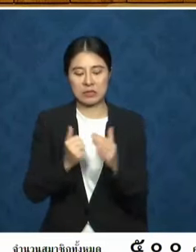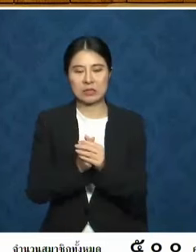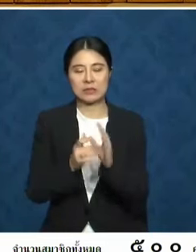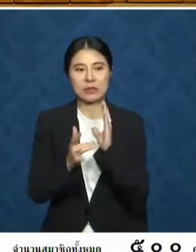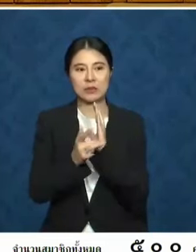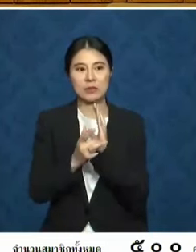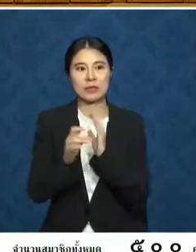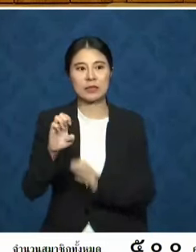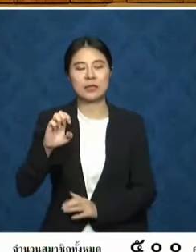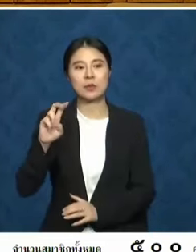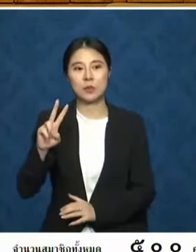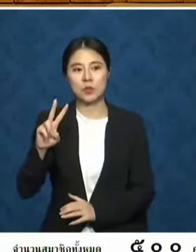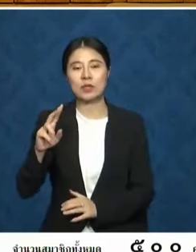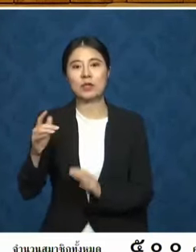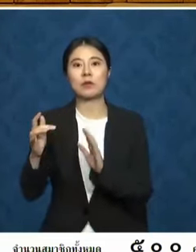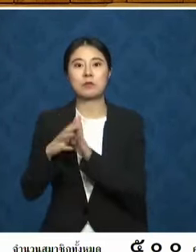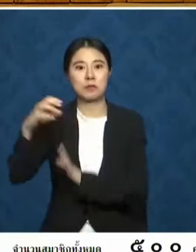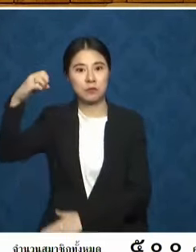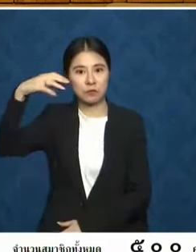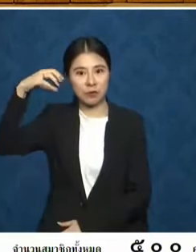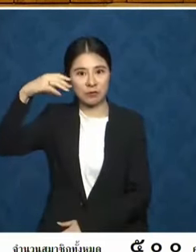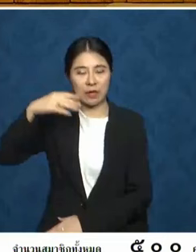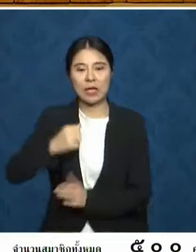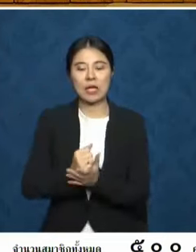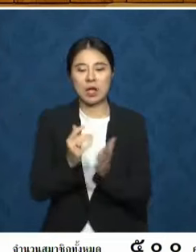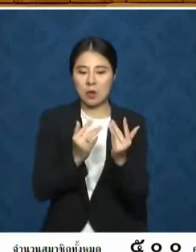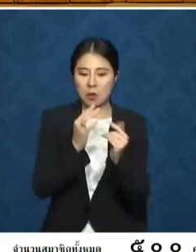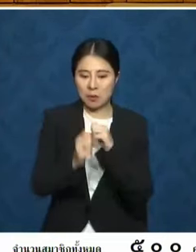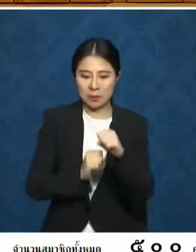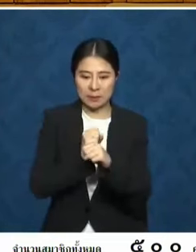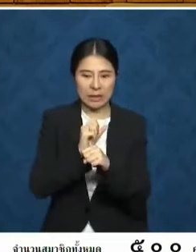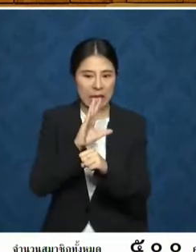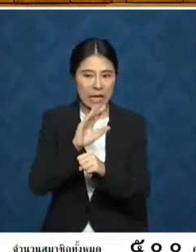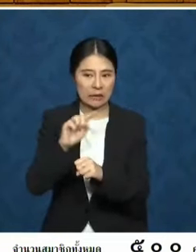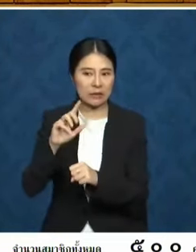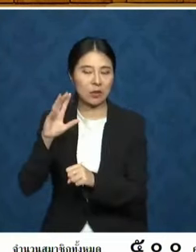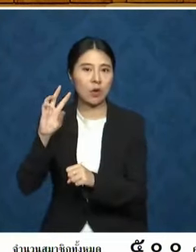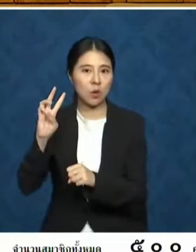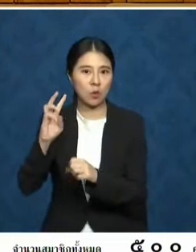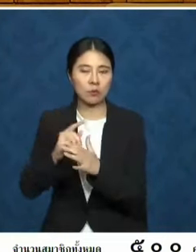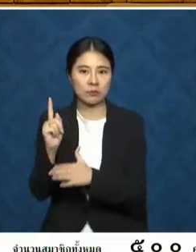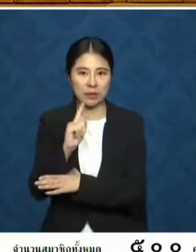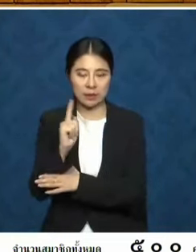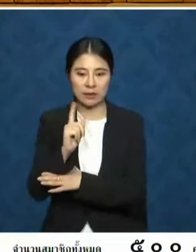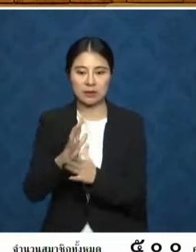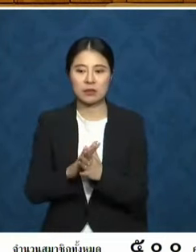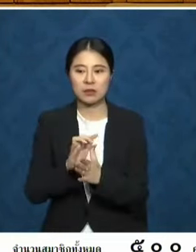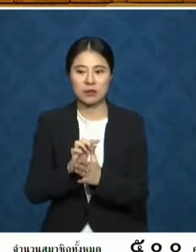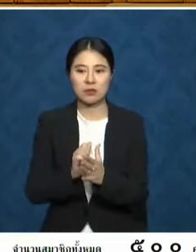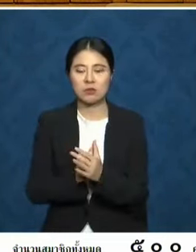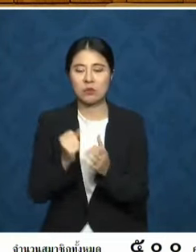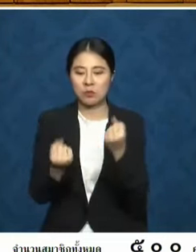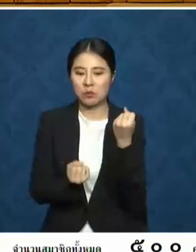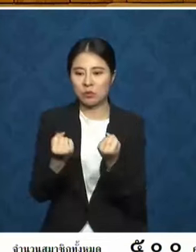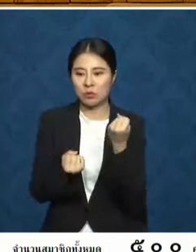ดันั้น ประมาณครึ่งหนึงของรถ ภายใอก 5-6 ปี ข้างหนาจะถูกเปลี่ยนเป็ EVแล้วก็ภายใน 10 ปี เราจะ